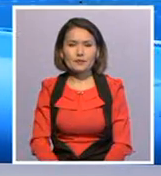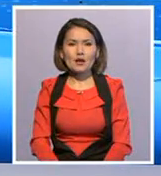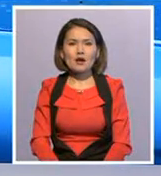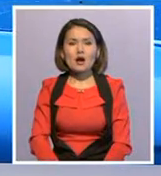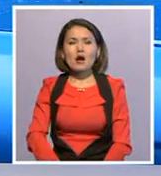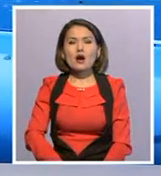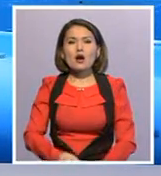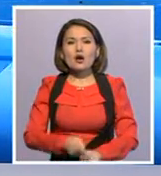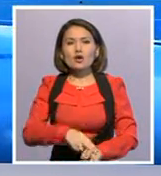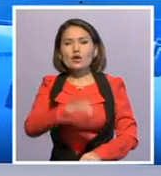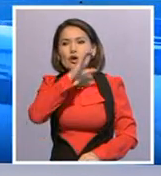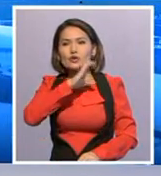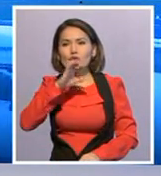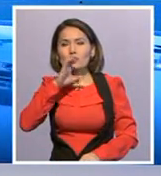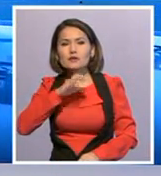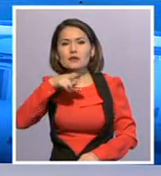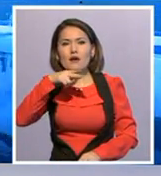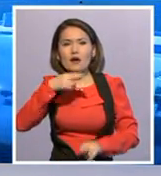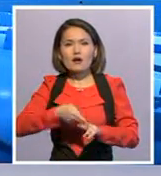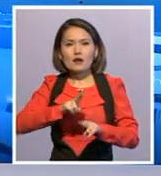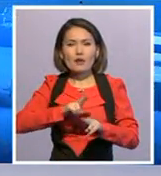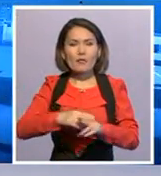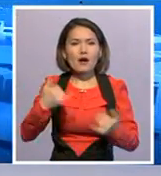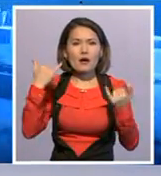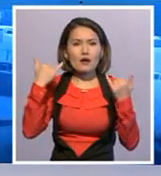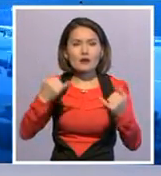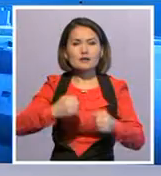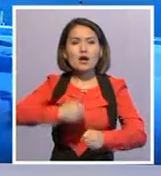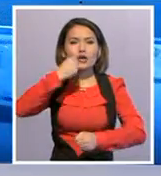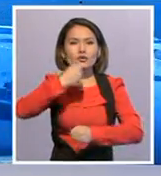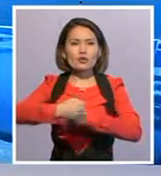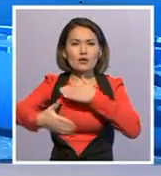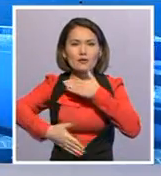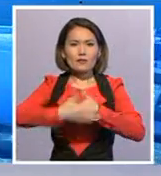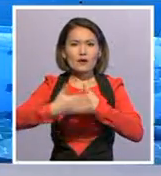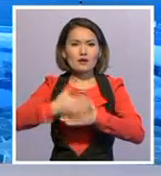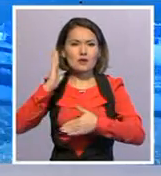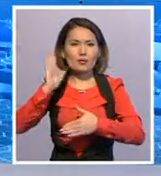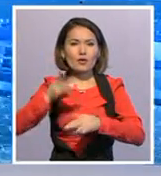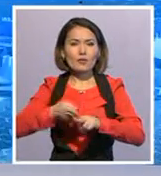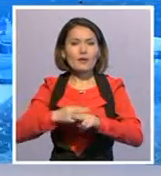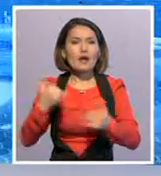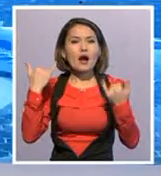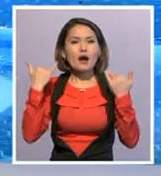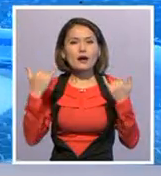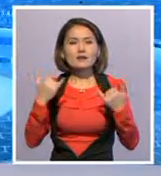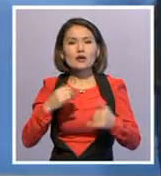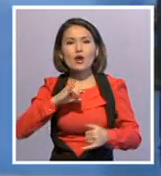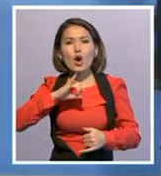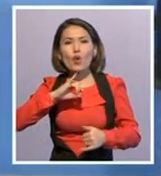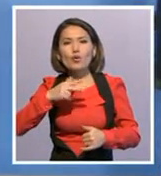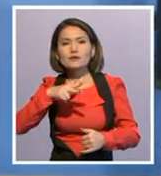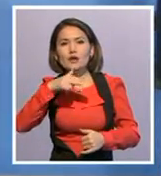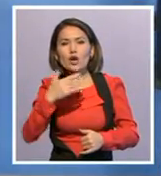Оңтүстік Корея лидерінің өлім жазасына кесілген жездесі Чан Сон Тхек зеңбірекпен атылған тәрізді. Мұны осыдан бірнеше сағат бұрын Оңтүстік Корея